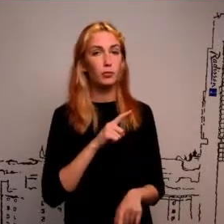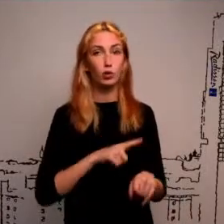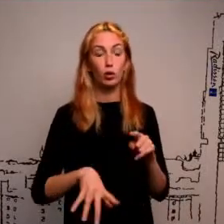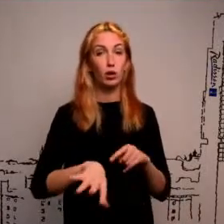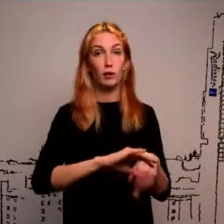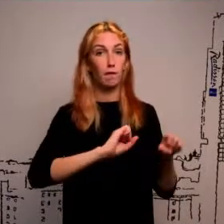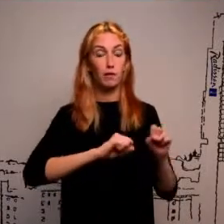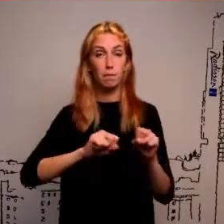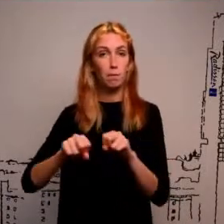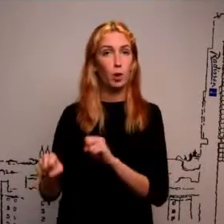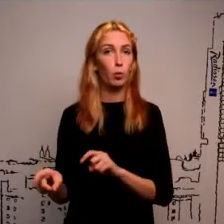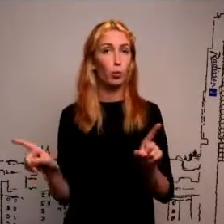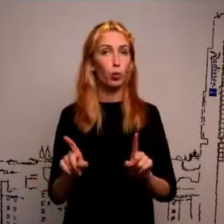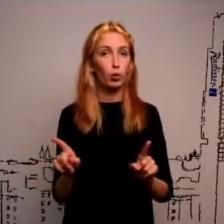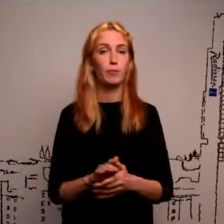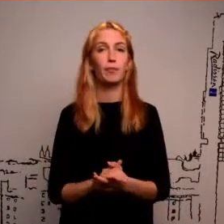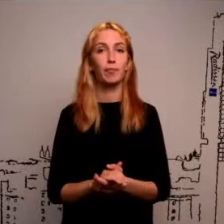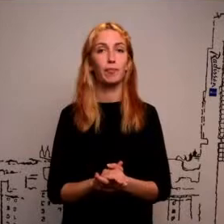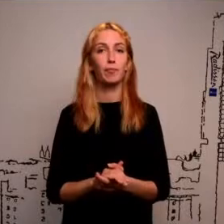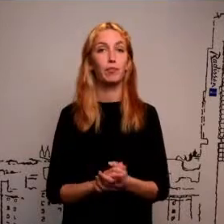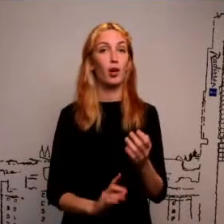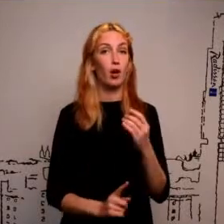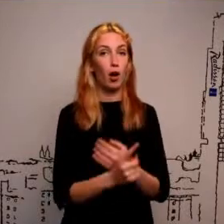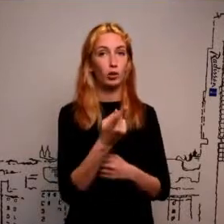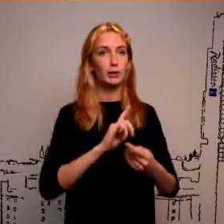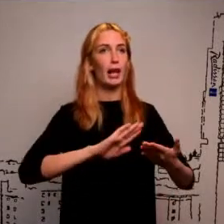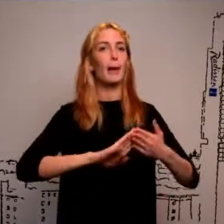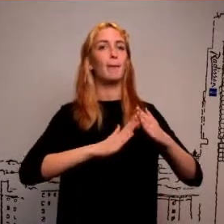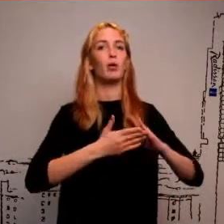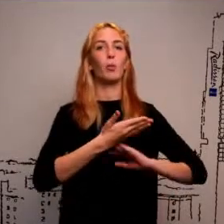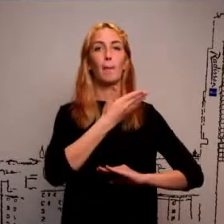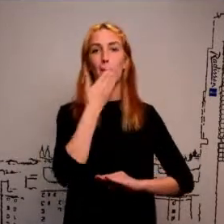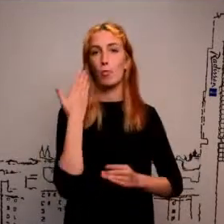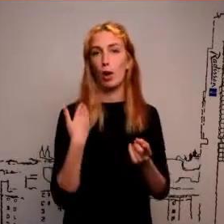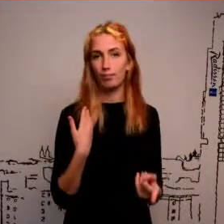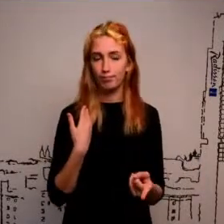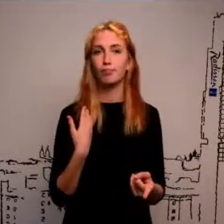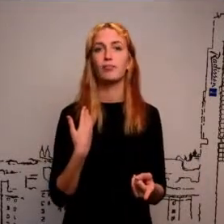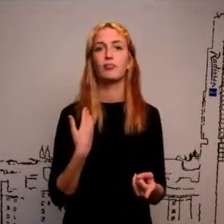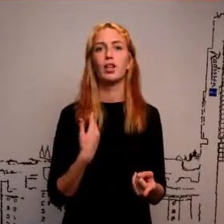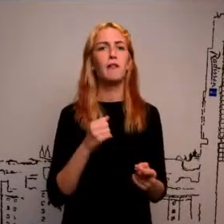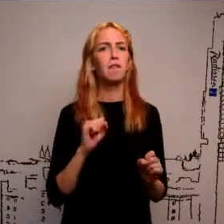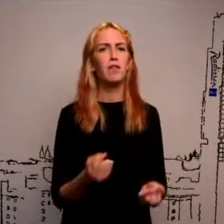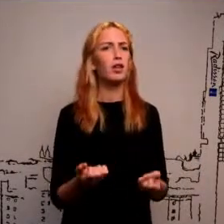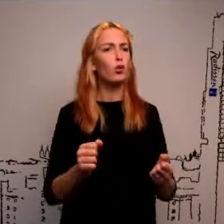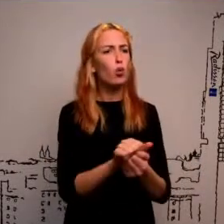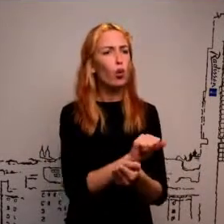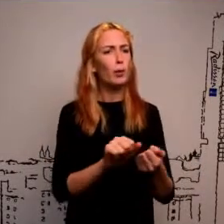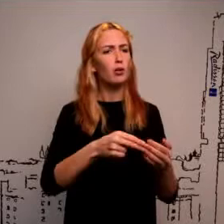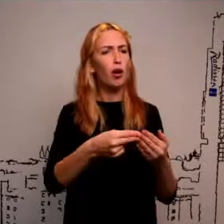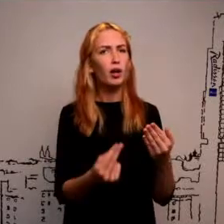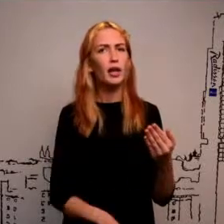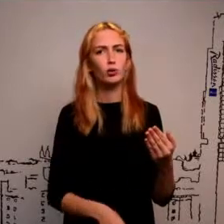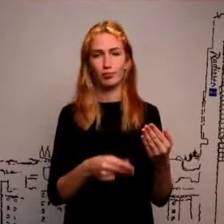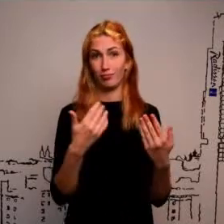variante. No ja alustades sellest, et seda lepingut ei olegi või midagi on allkirjastatud, mis no, näiteks ka